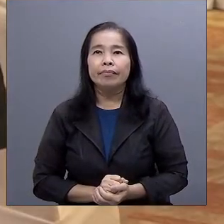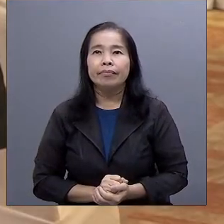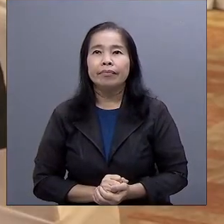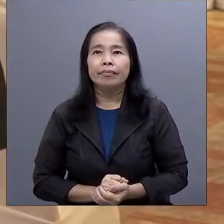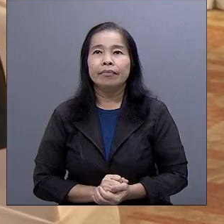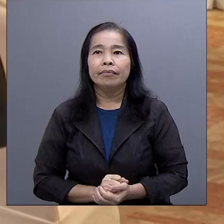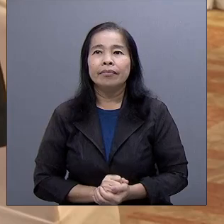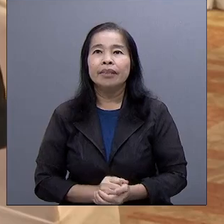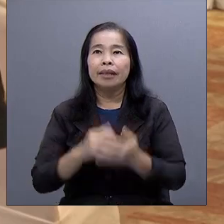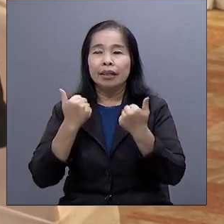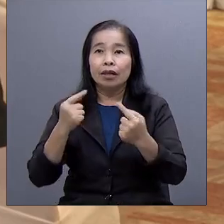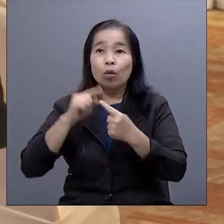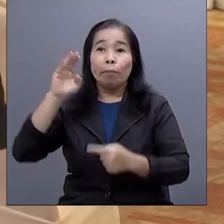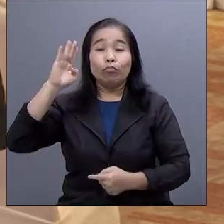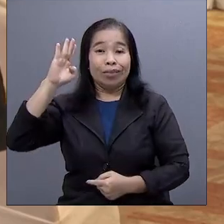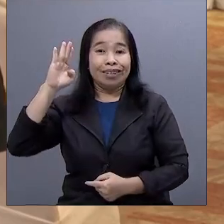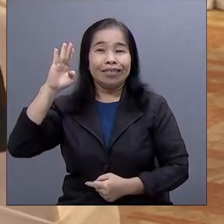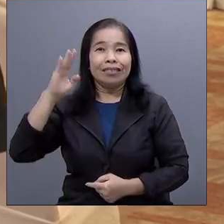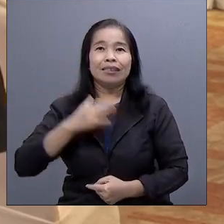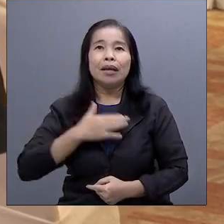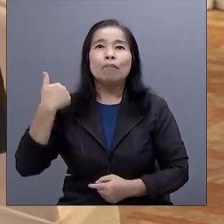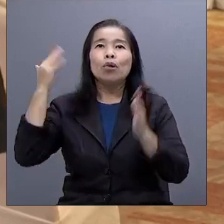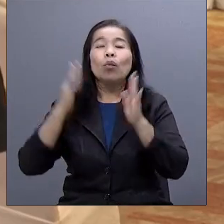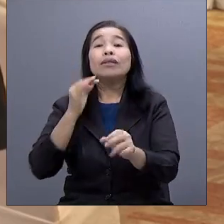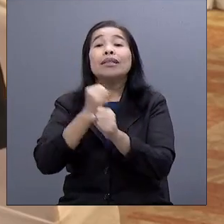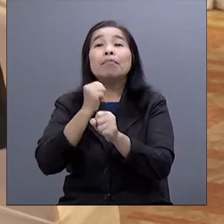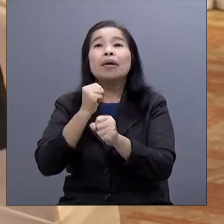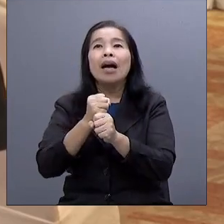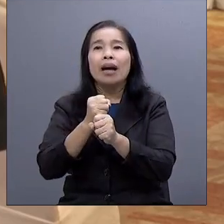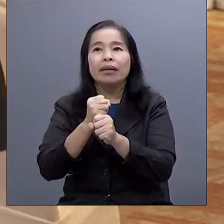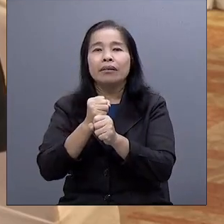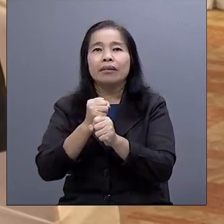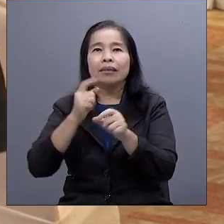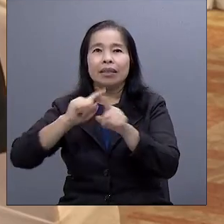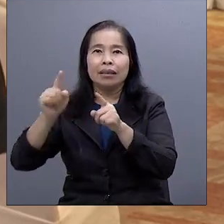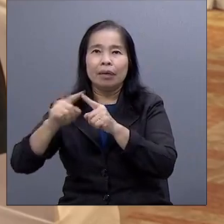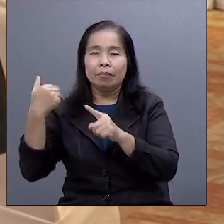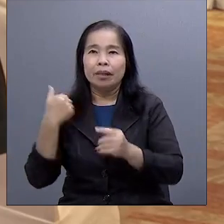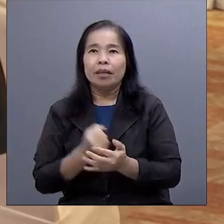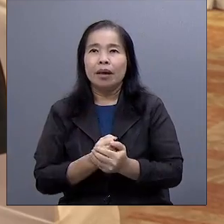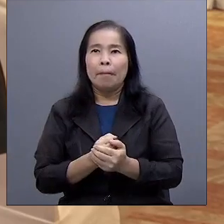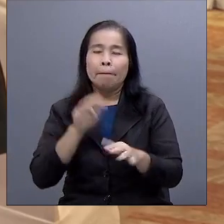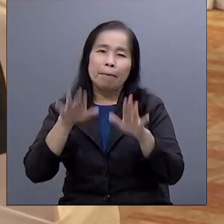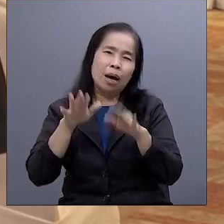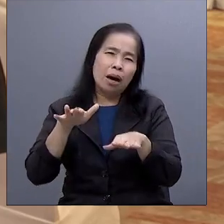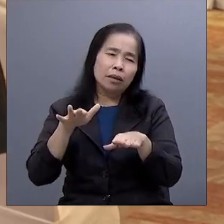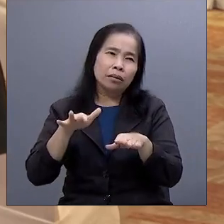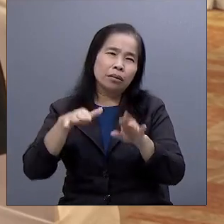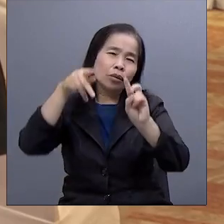ก็คือว่าบริษัทฟอร์ตตอนนี้มีพนังานโดยเขาๆ ประมาณเกืบ 2,